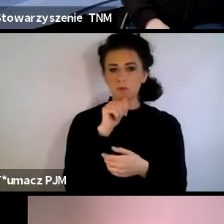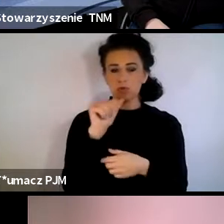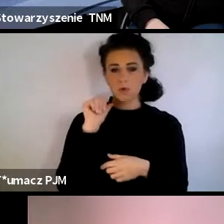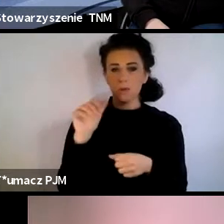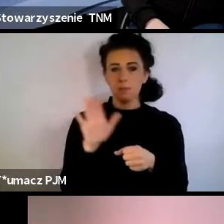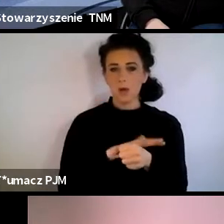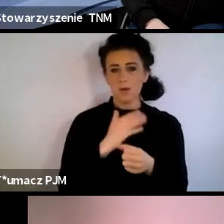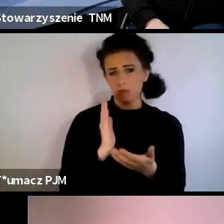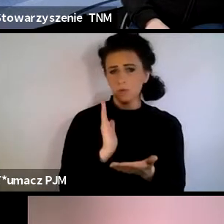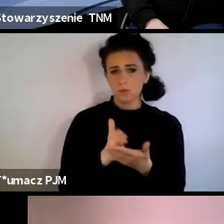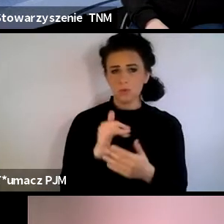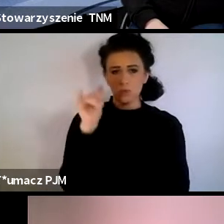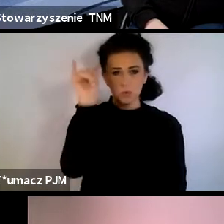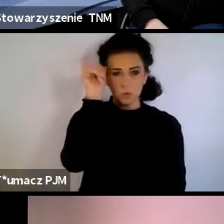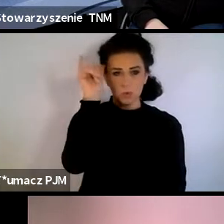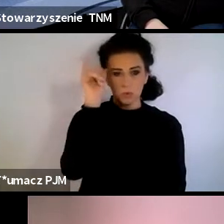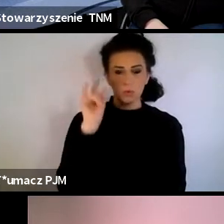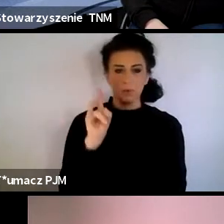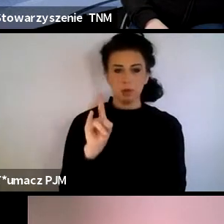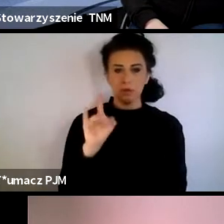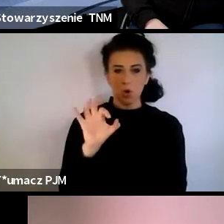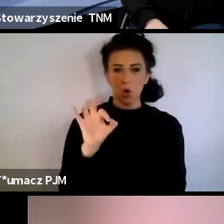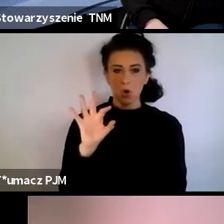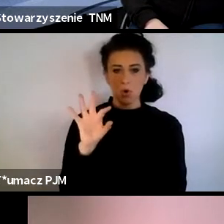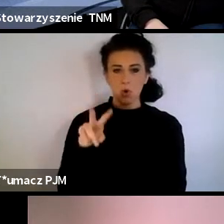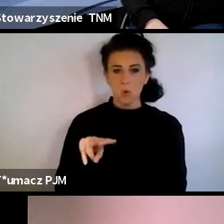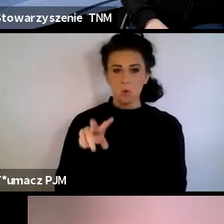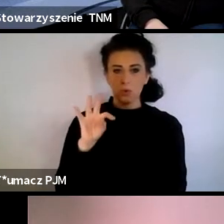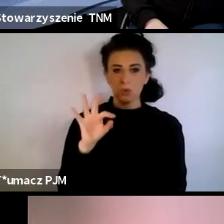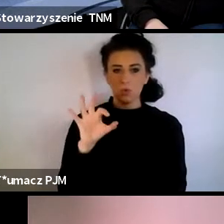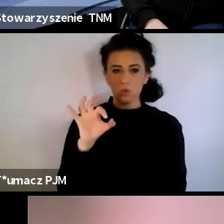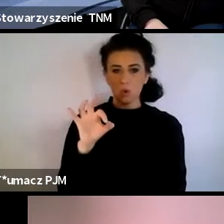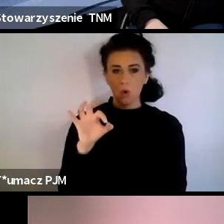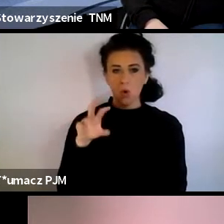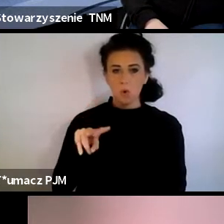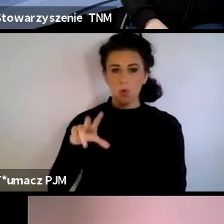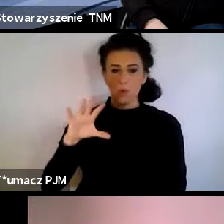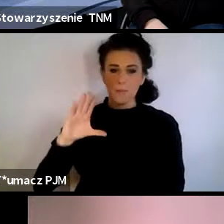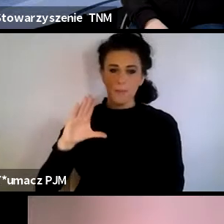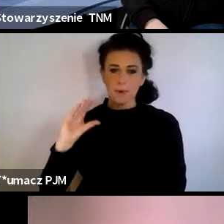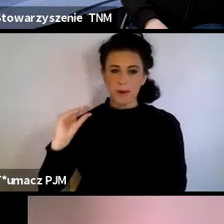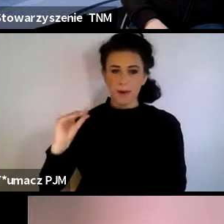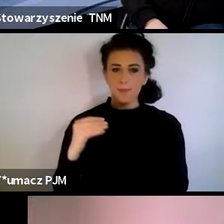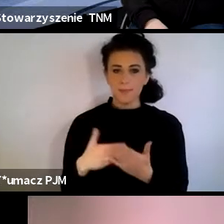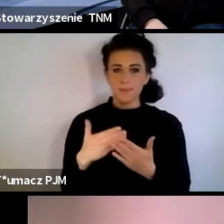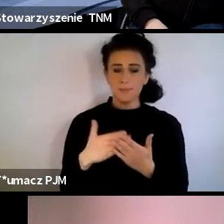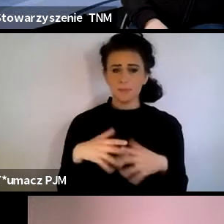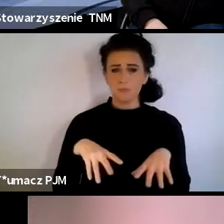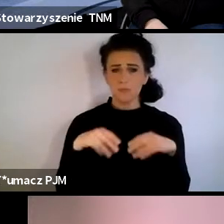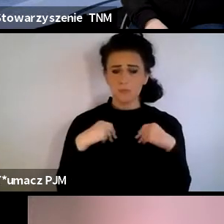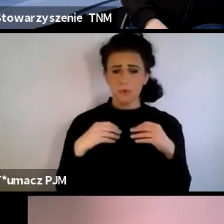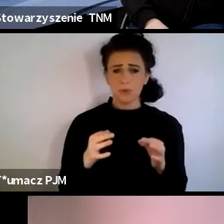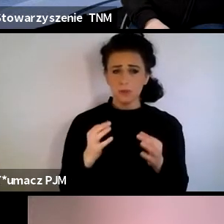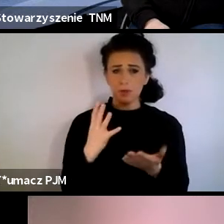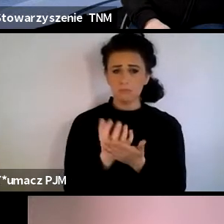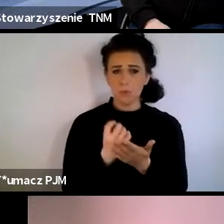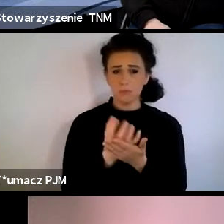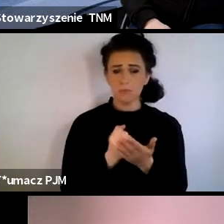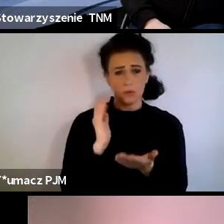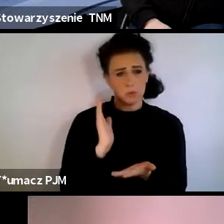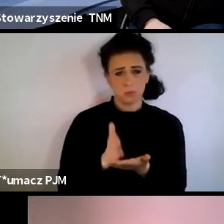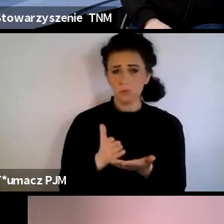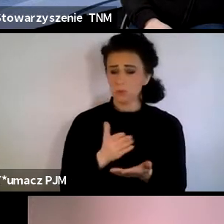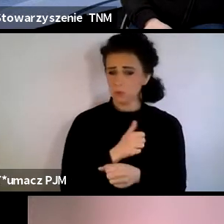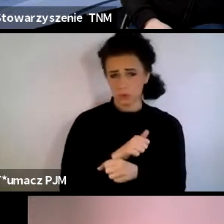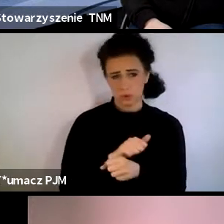YouTubie, na kanale. Całe tam, nie wiem, ile, 2 czy 3 godziny jest dostępne, także to już można teraz sobie pobrać. Tylko